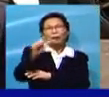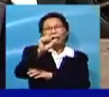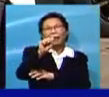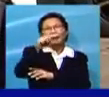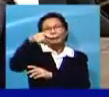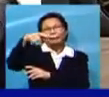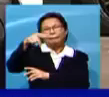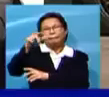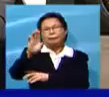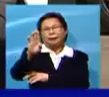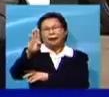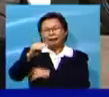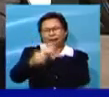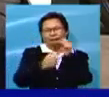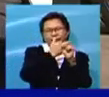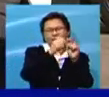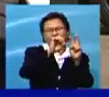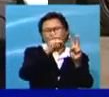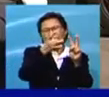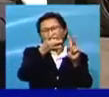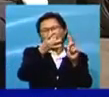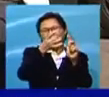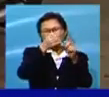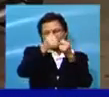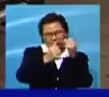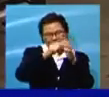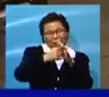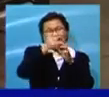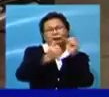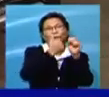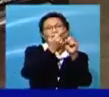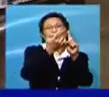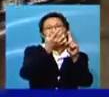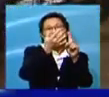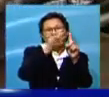APM sejak tahun 1983.